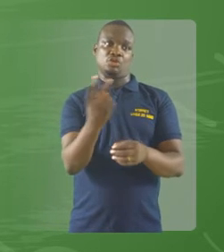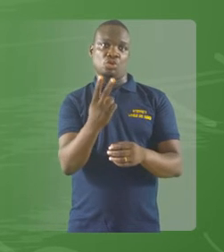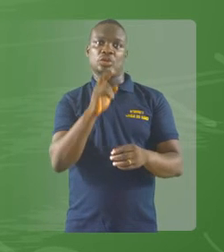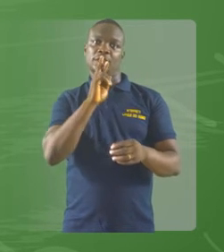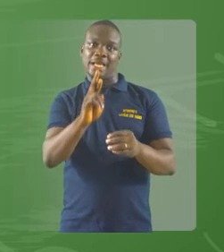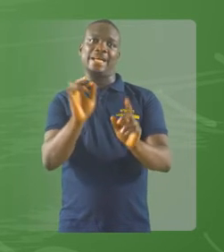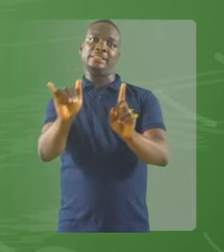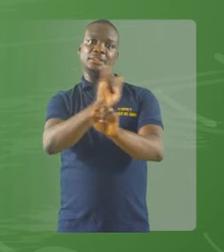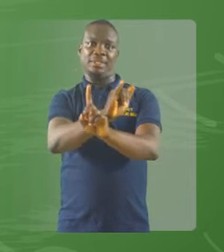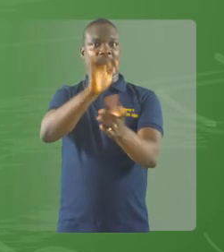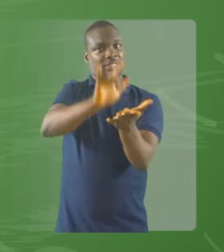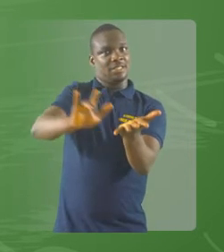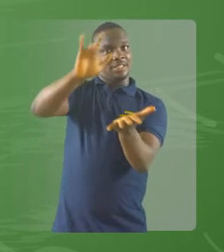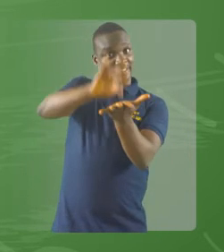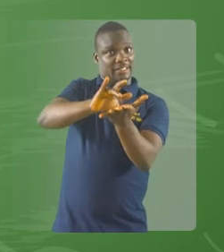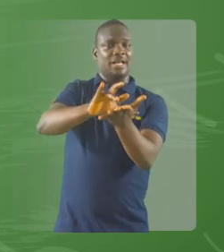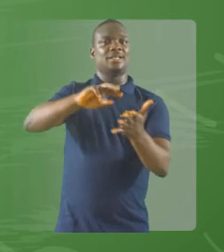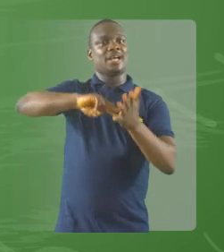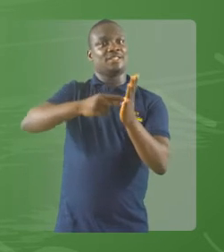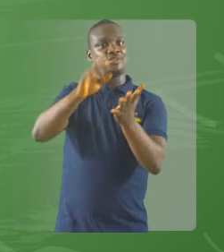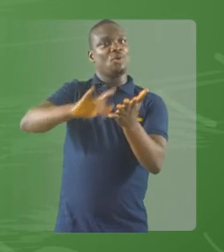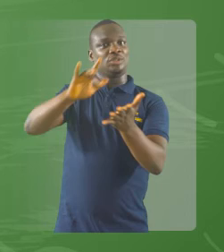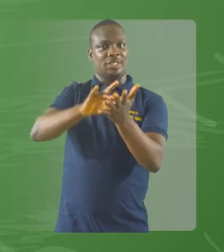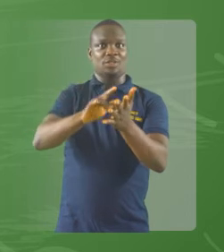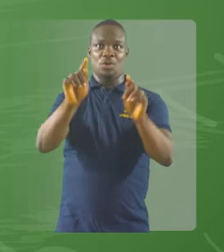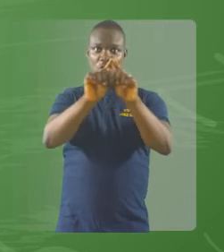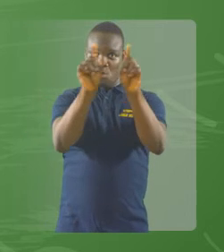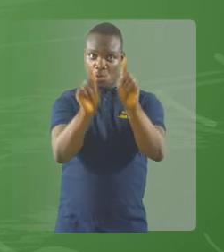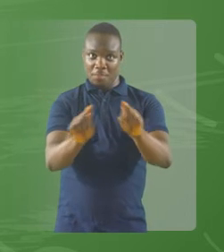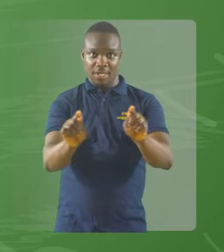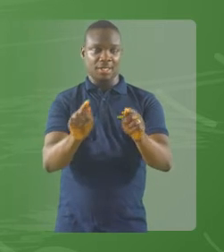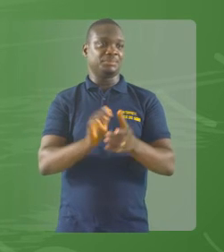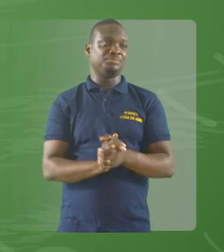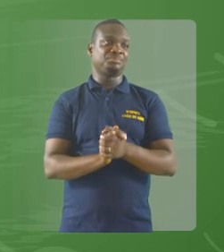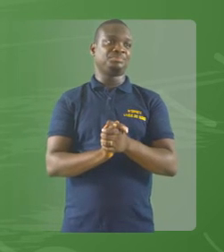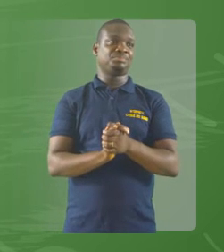Donc, symétrie centrale de centre oméga.